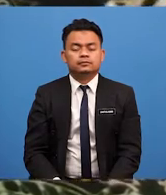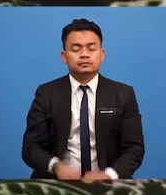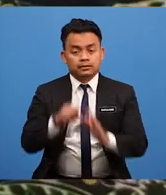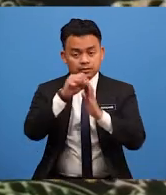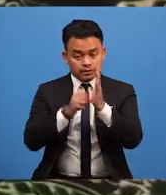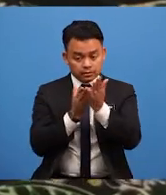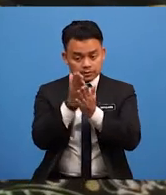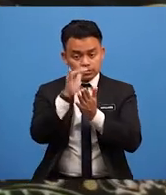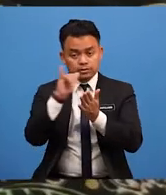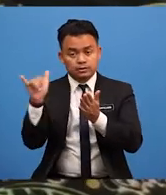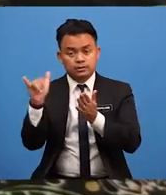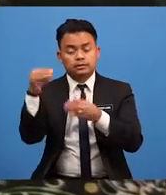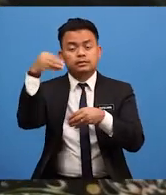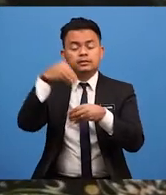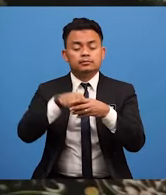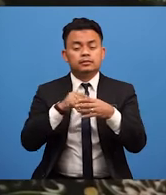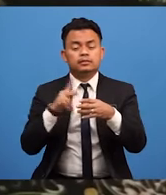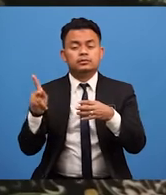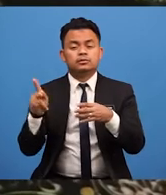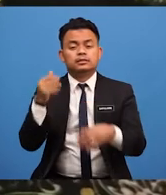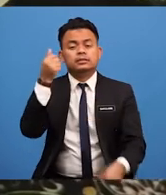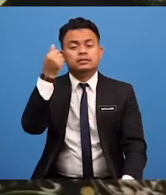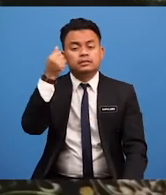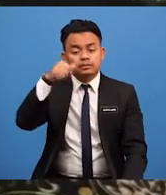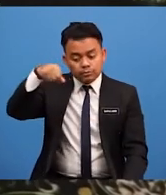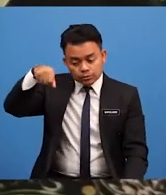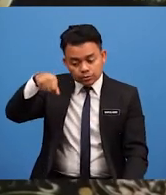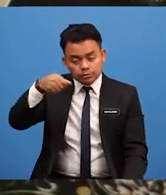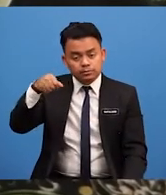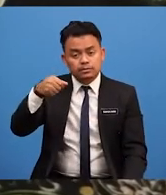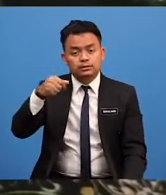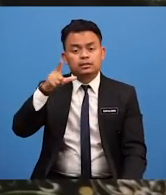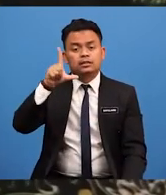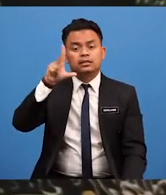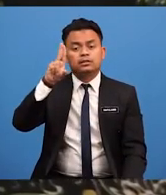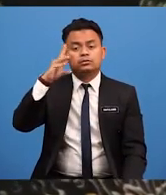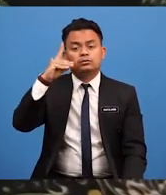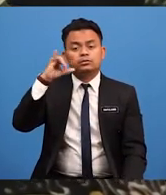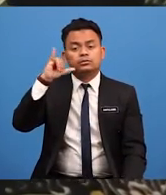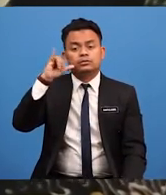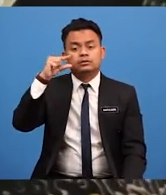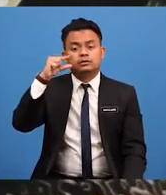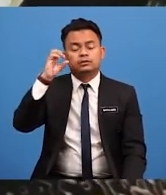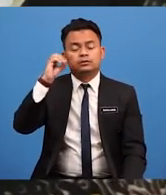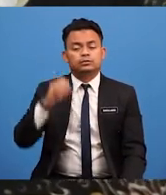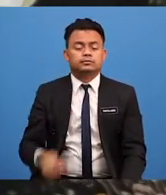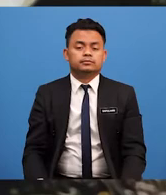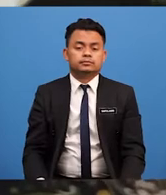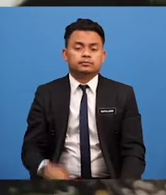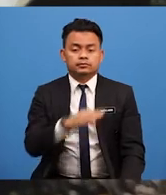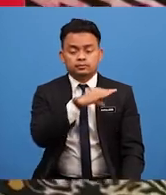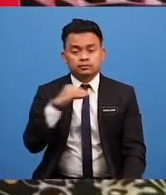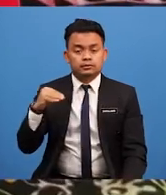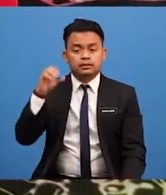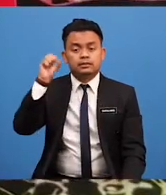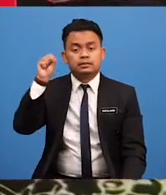Seterusnya, masukkan 10 sudu besar Ludigo dan 6 sudu besar sodium